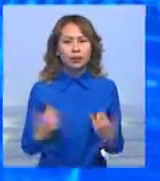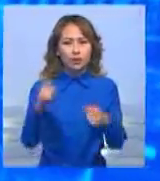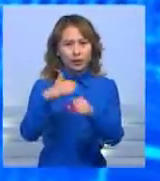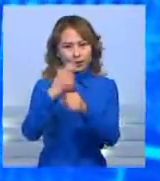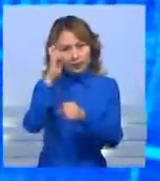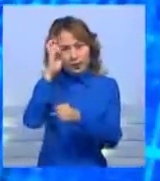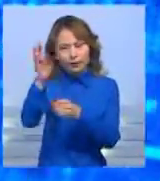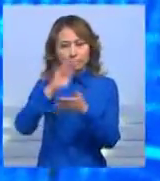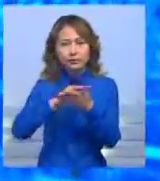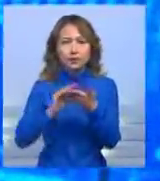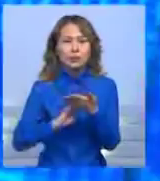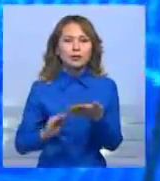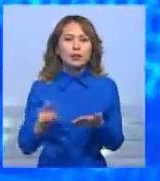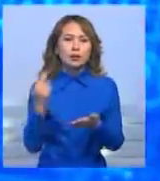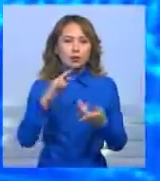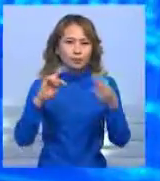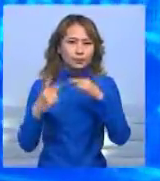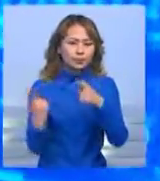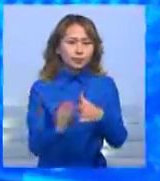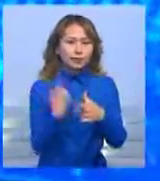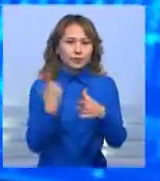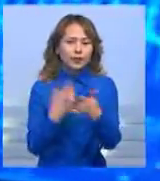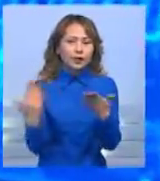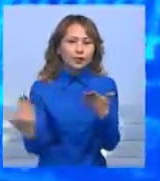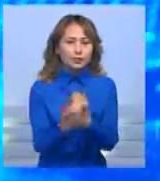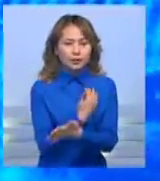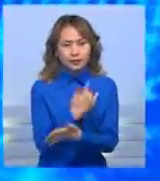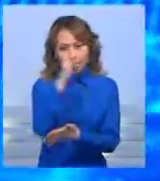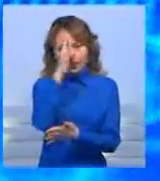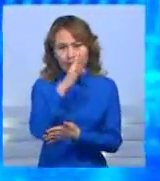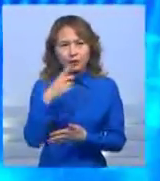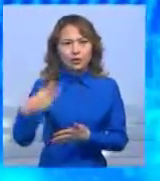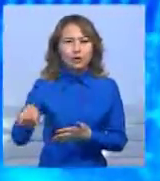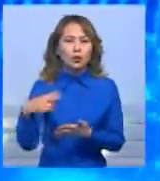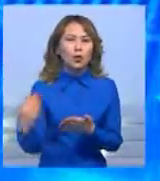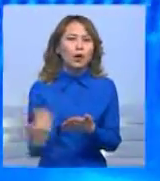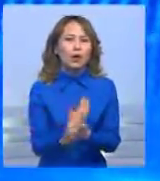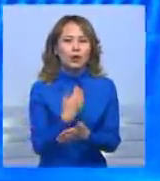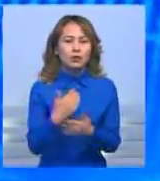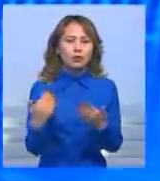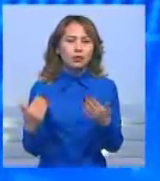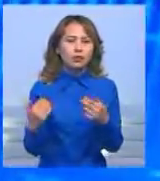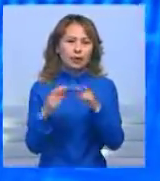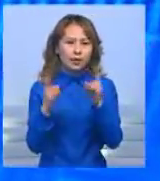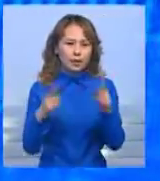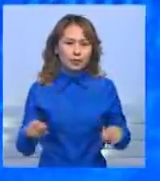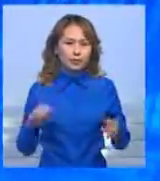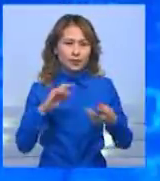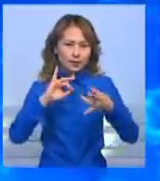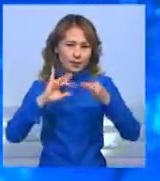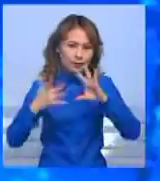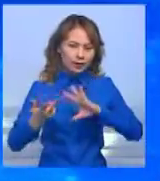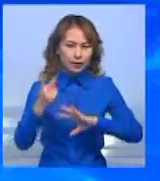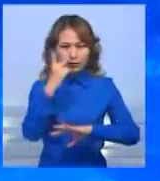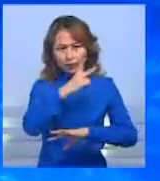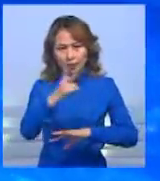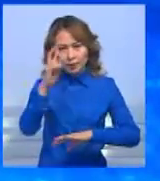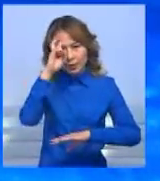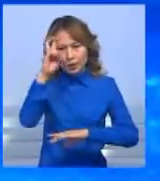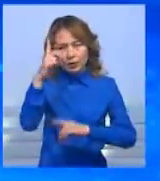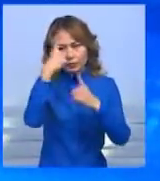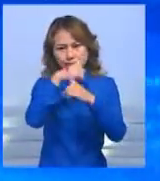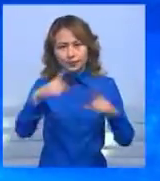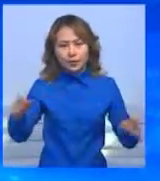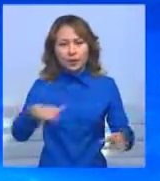Бүгін елбасы латын қарпіне негізделген қазақ әліпбиінің жаңа нұсқасын бекітті. Бұл туралы Ақорданың ресми сайты